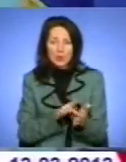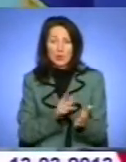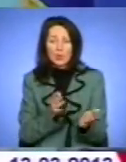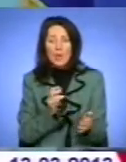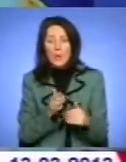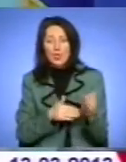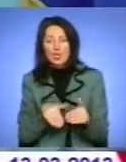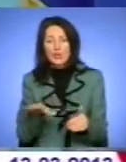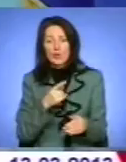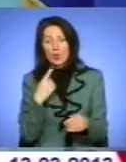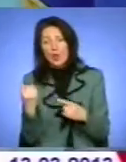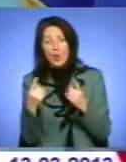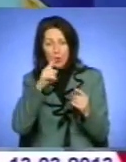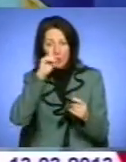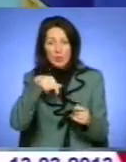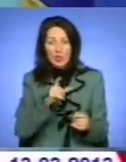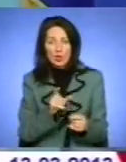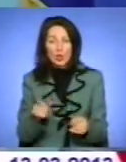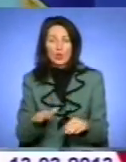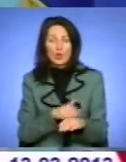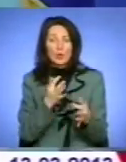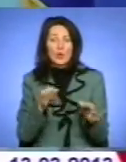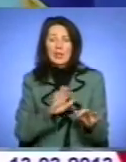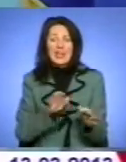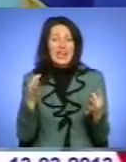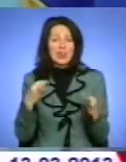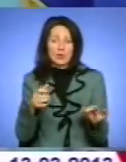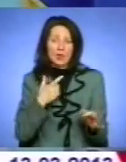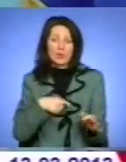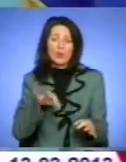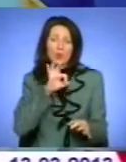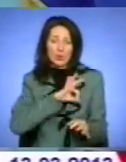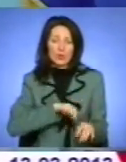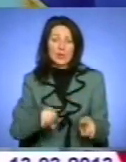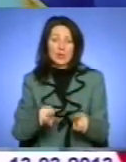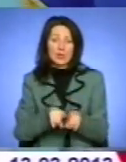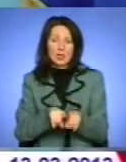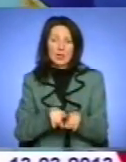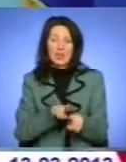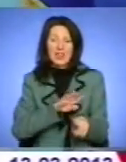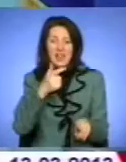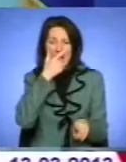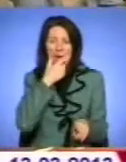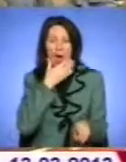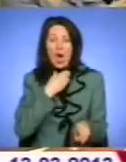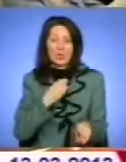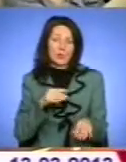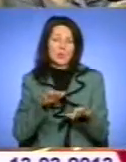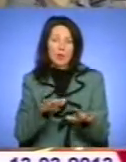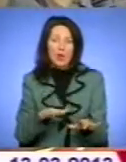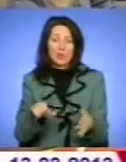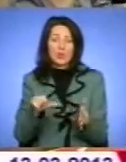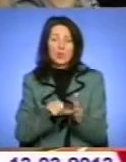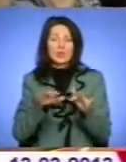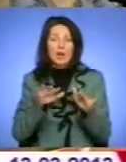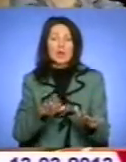і якось люди доброї волі не дозволяють собі користуватися такими негарними справами. Учасниця